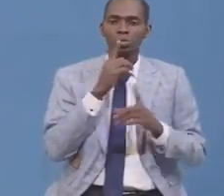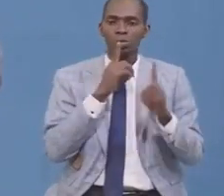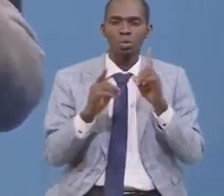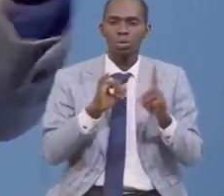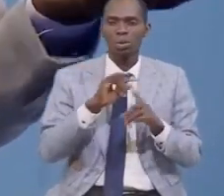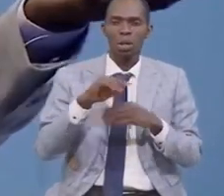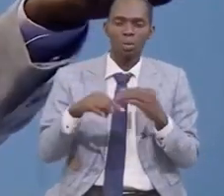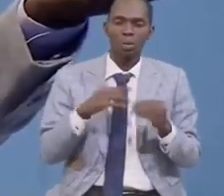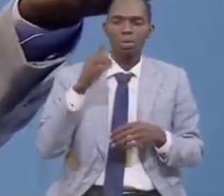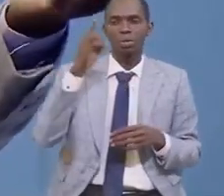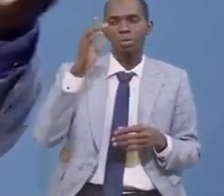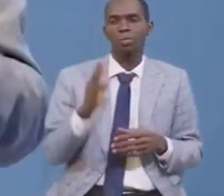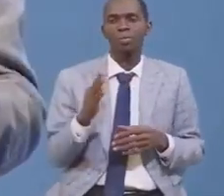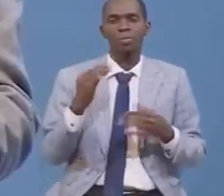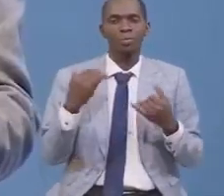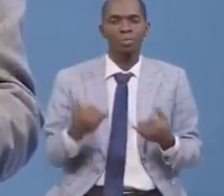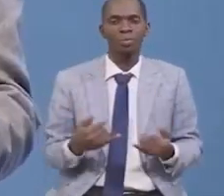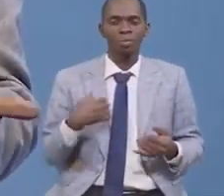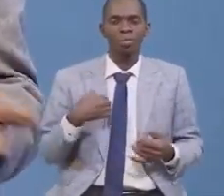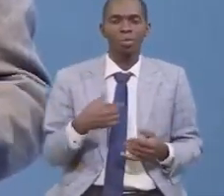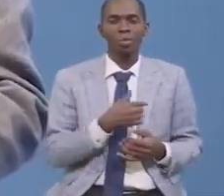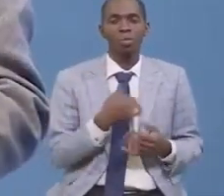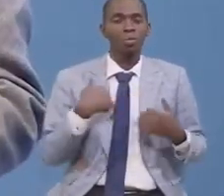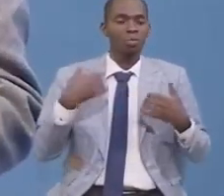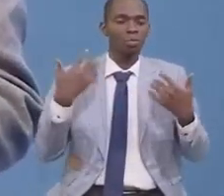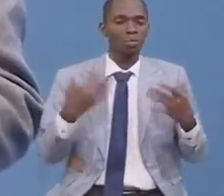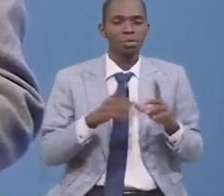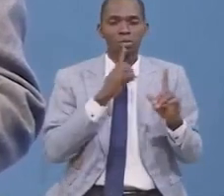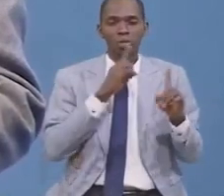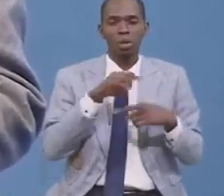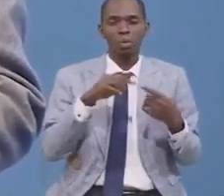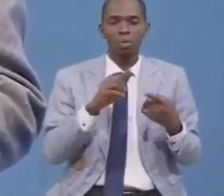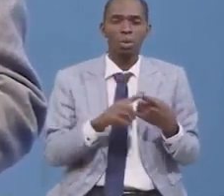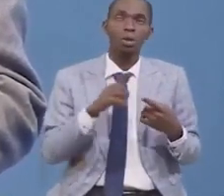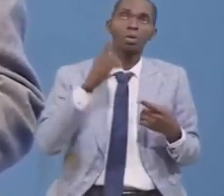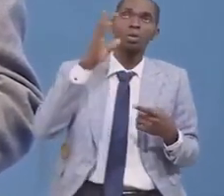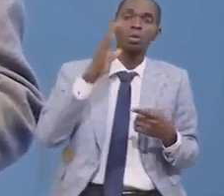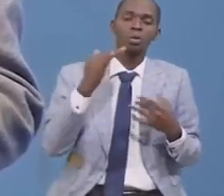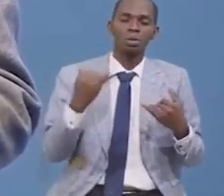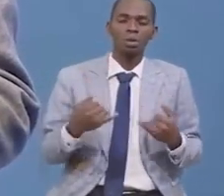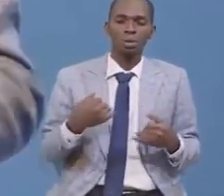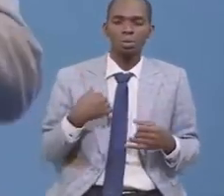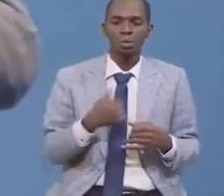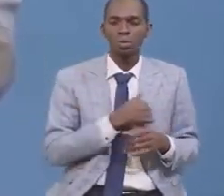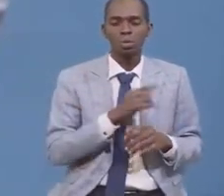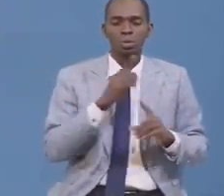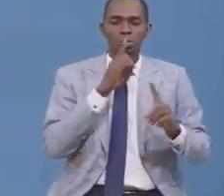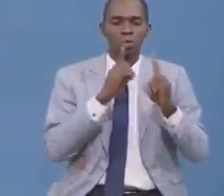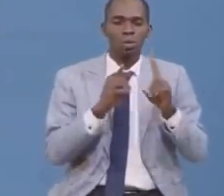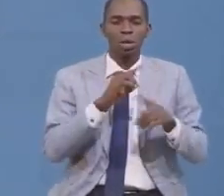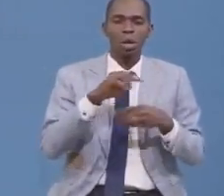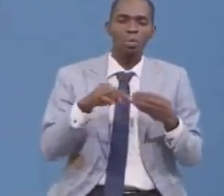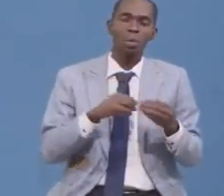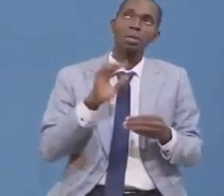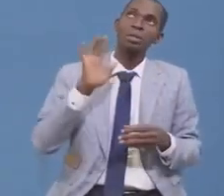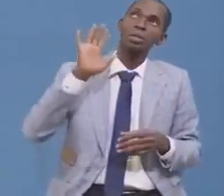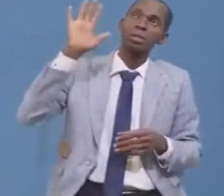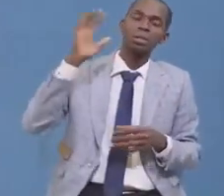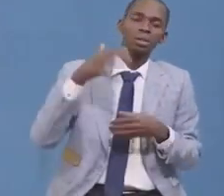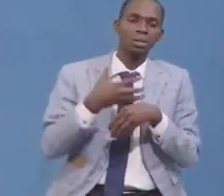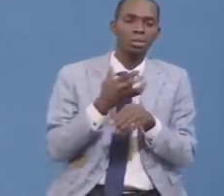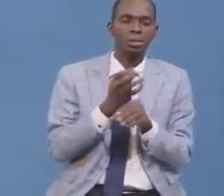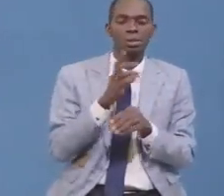గురించి మాట్లాడుతున్నాయి. Now we're talking about his creature. ఇప్పుడు మనము ఆయన సృష్టి గురించి మాట్లాడుతున్నాం. We're talking about